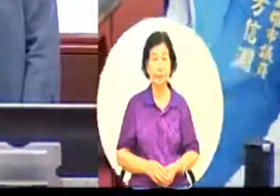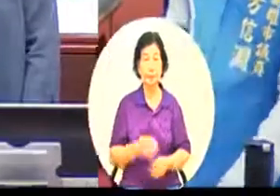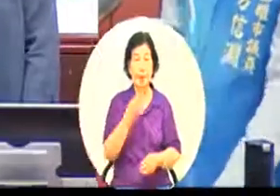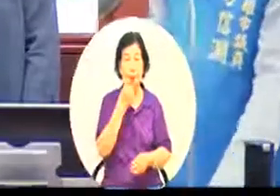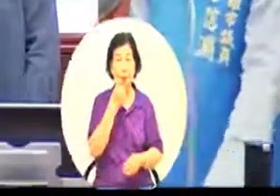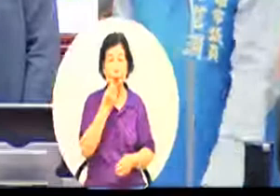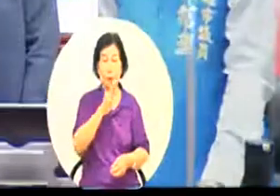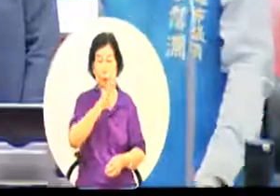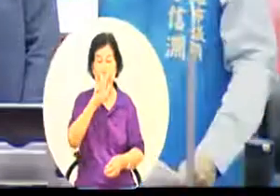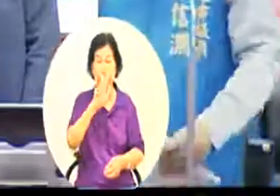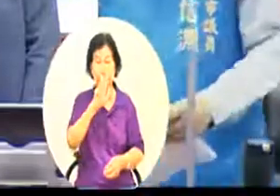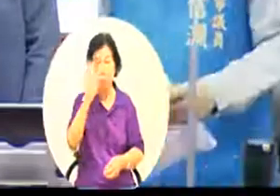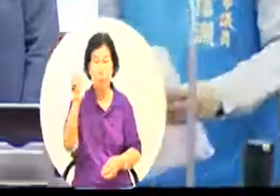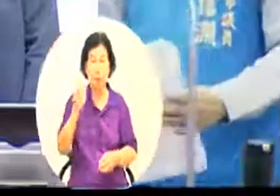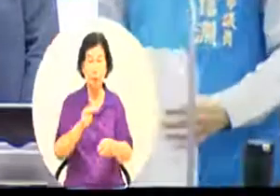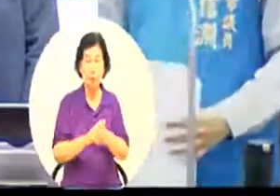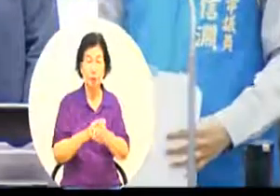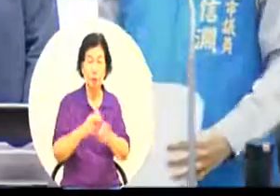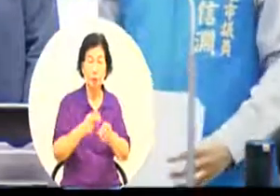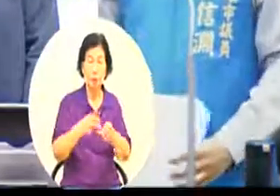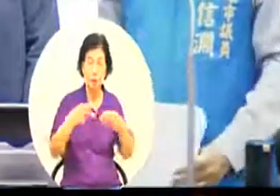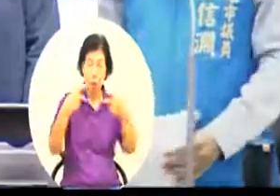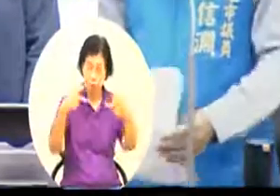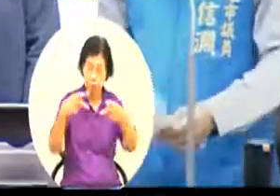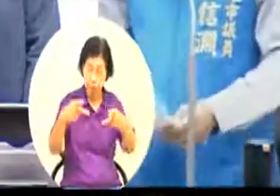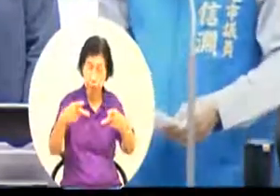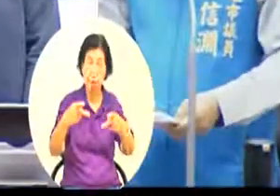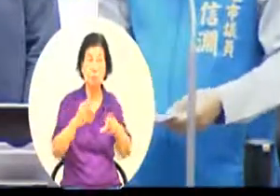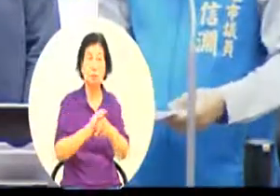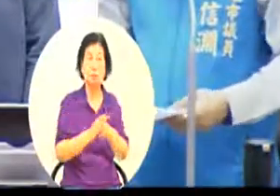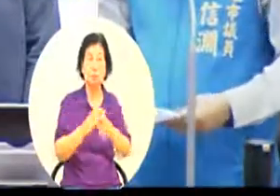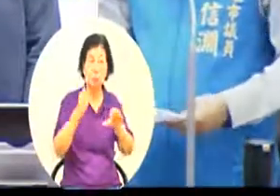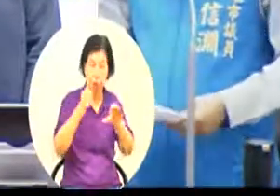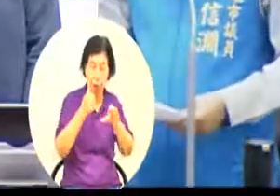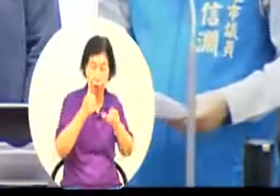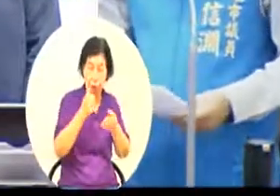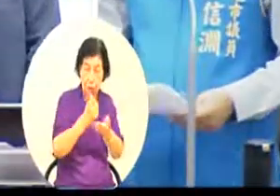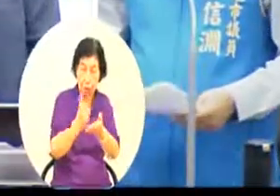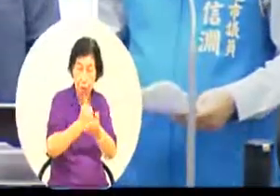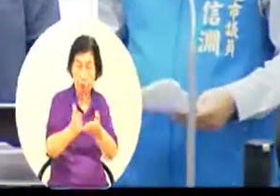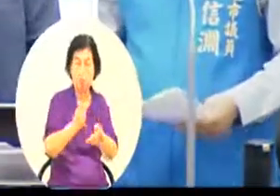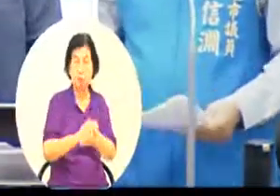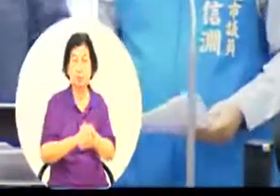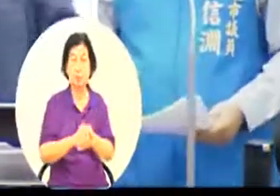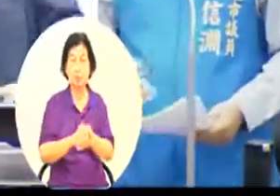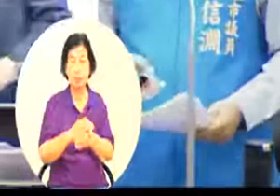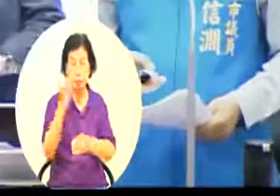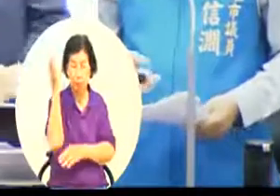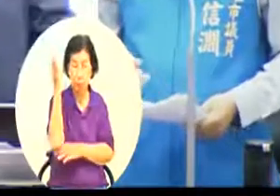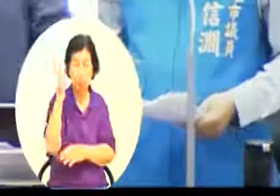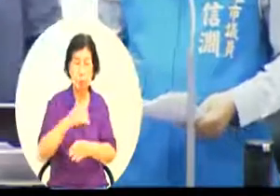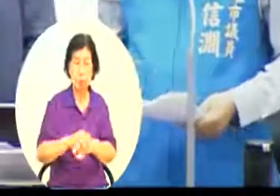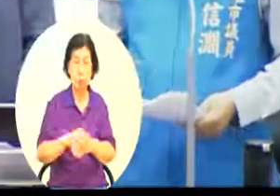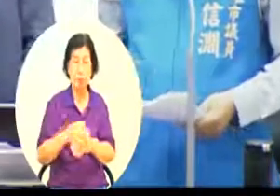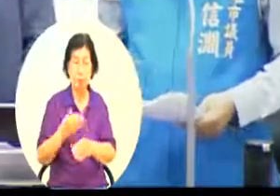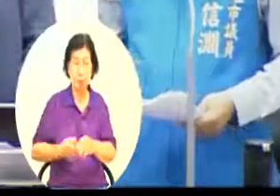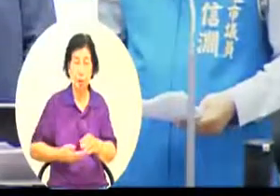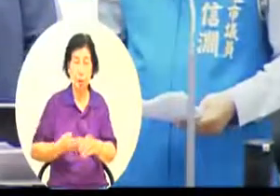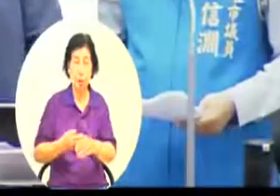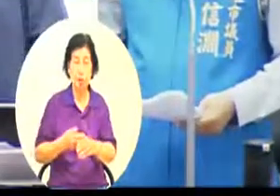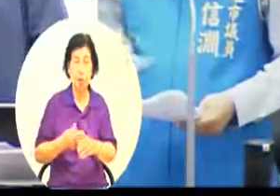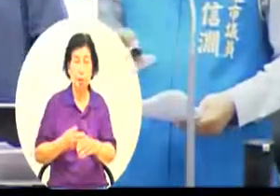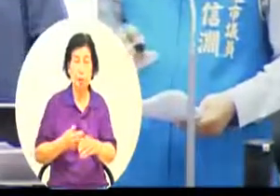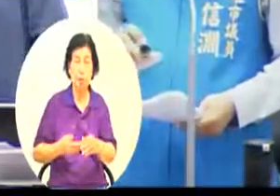输捷运的计划，政府提供给人民更好的公共运